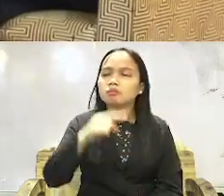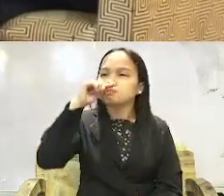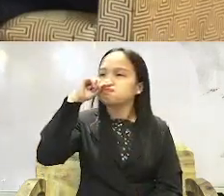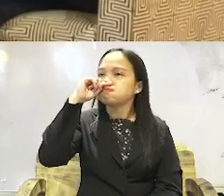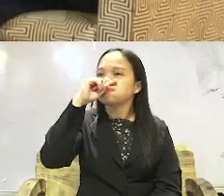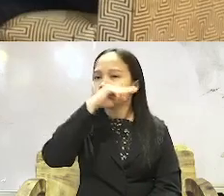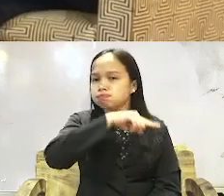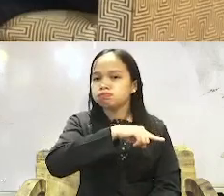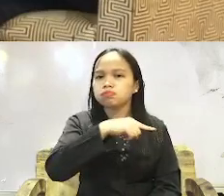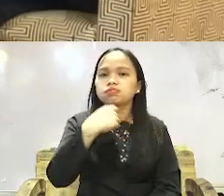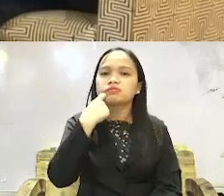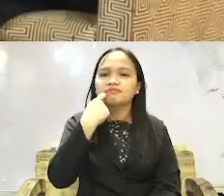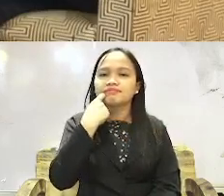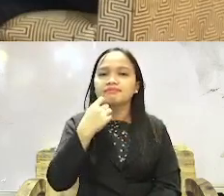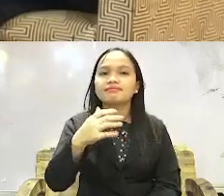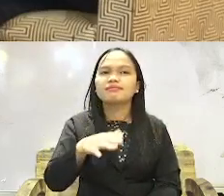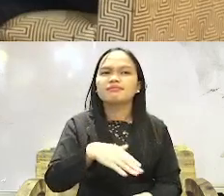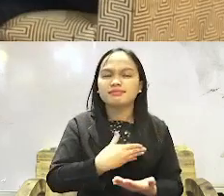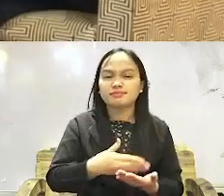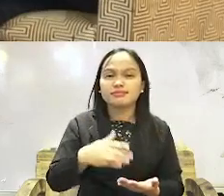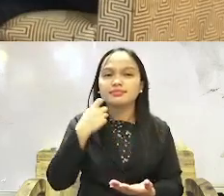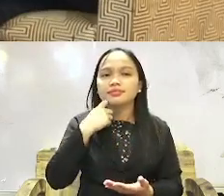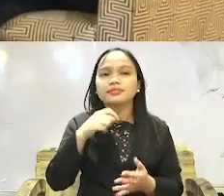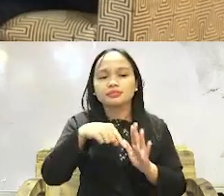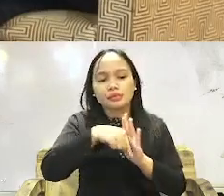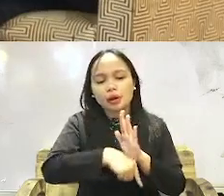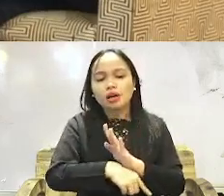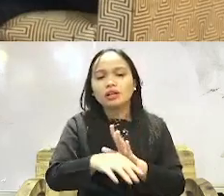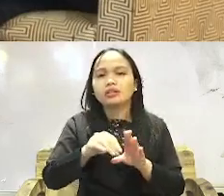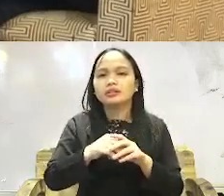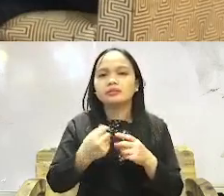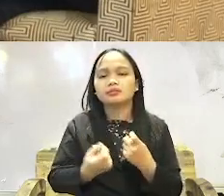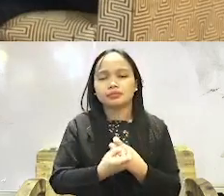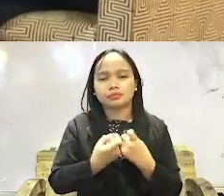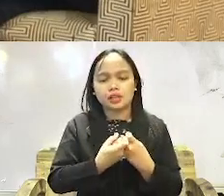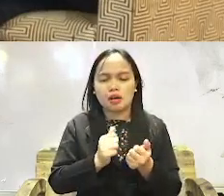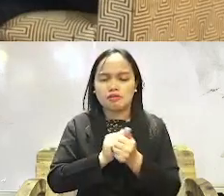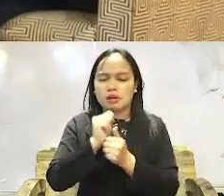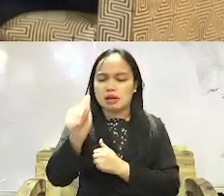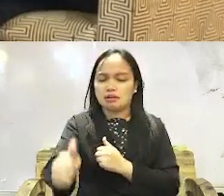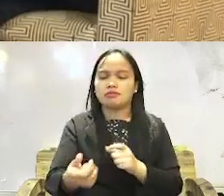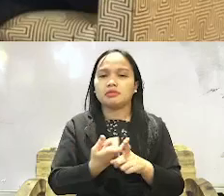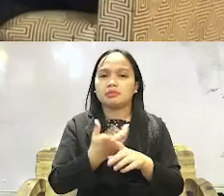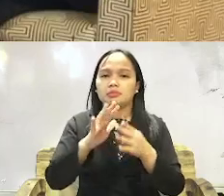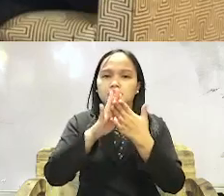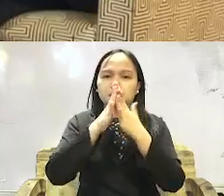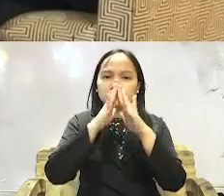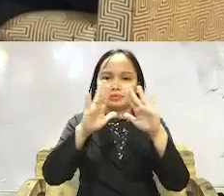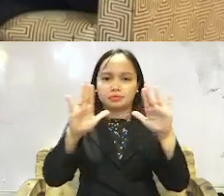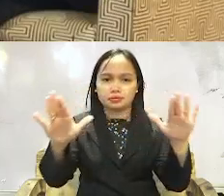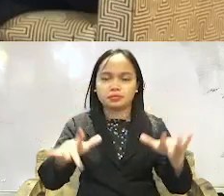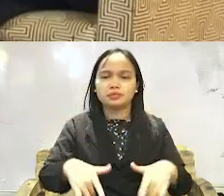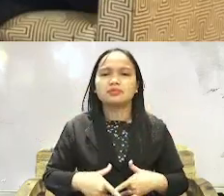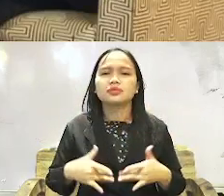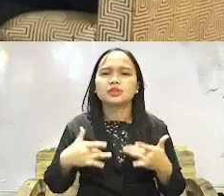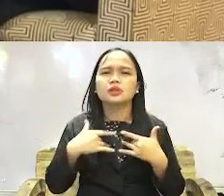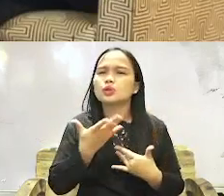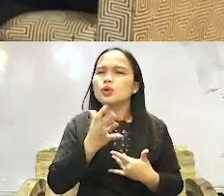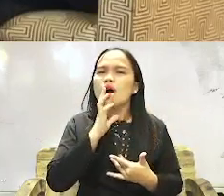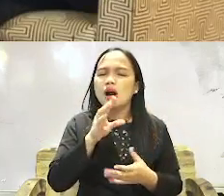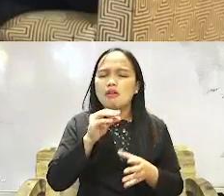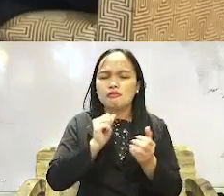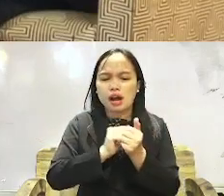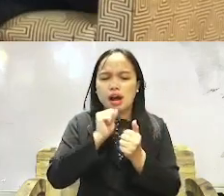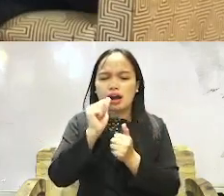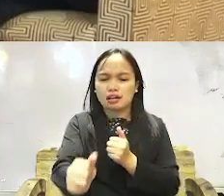song kanina eh, sinking in sin, far from the peaceful shore. Malayo ka dun sa